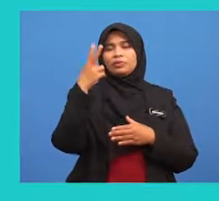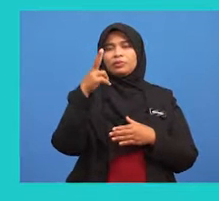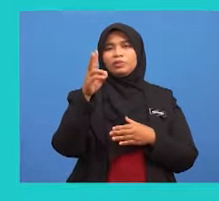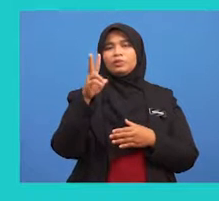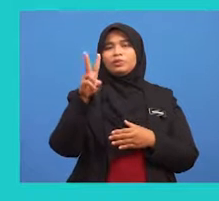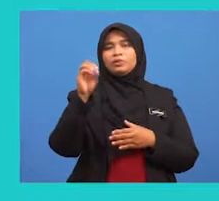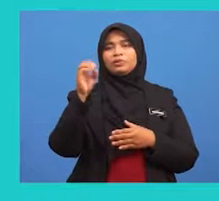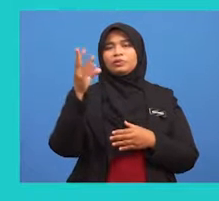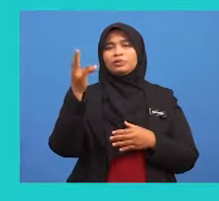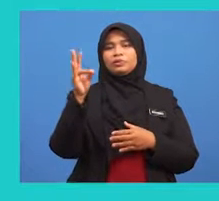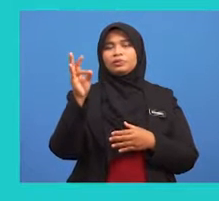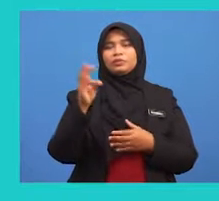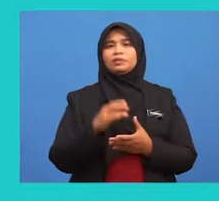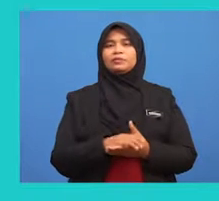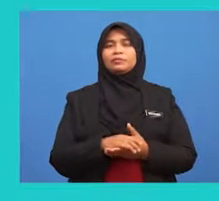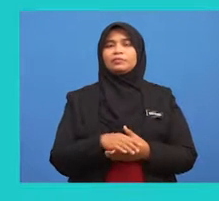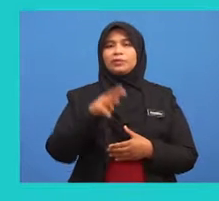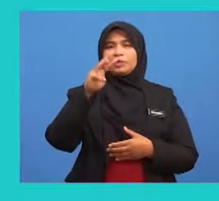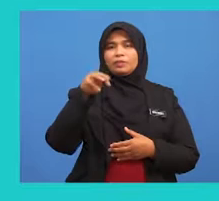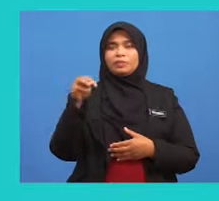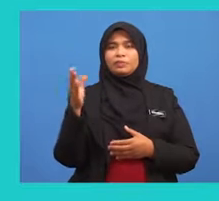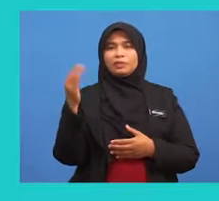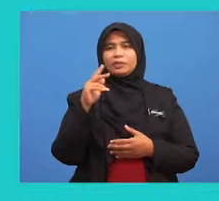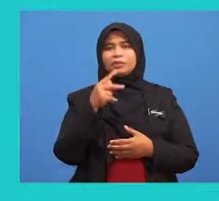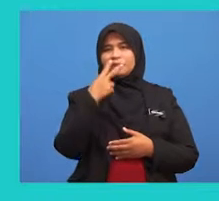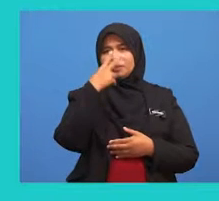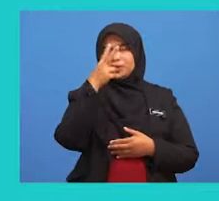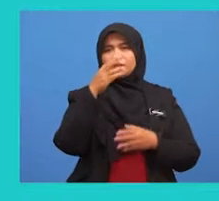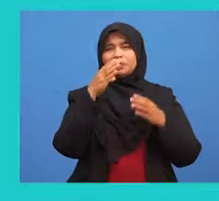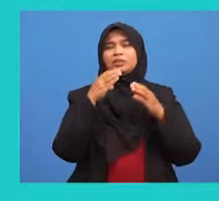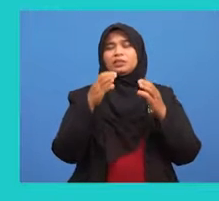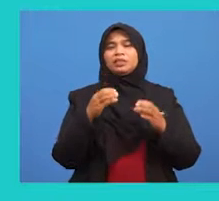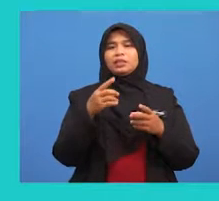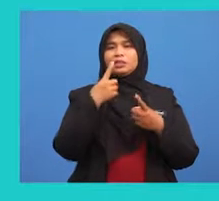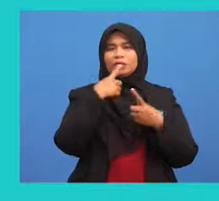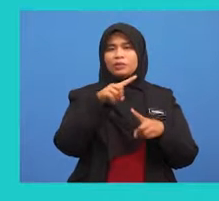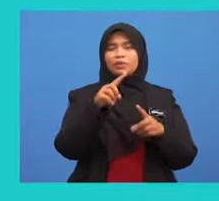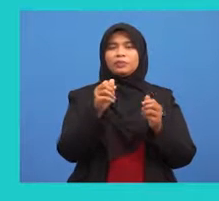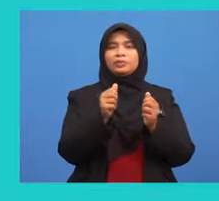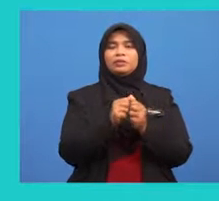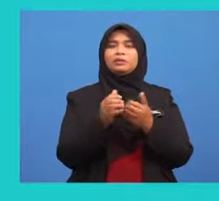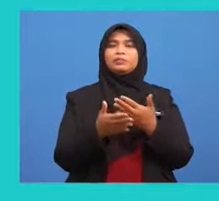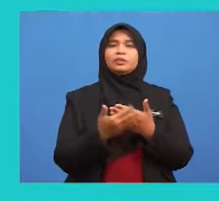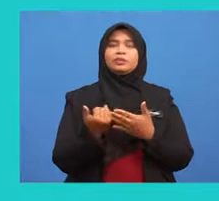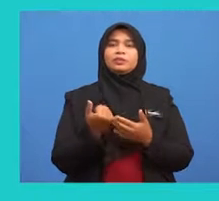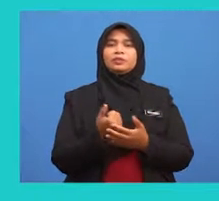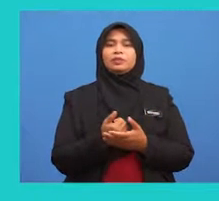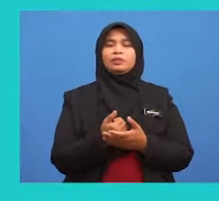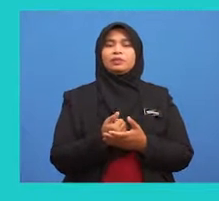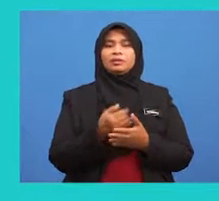Disember 2017. Murid-murid, mari kita lihat cara menjawab dengan